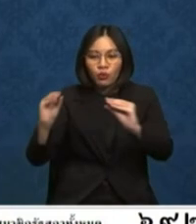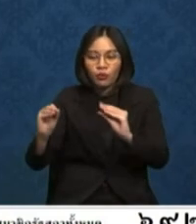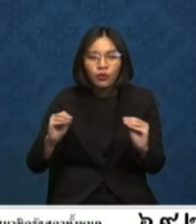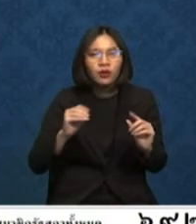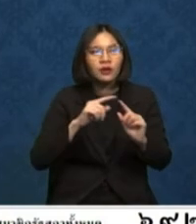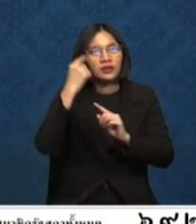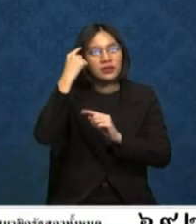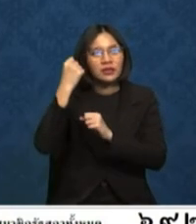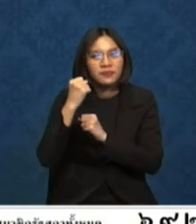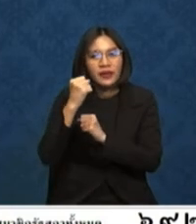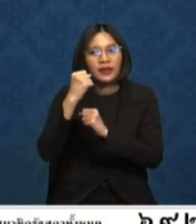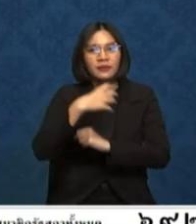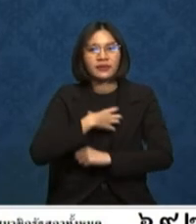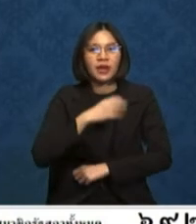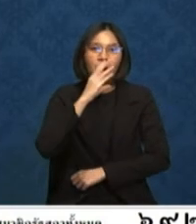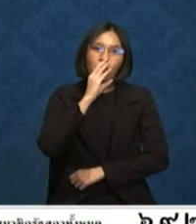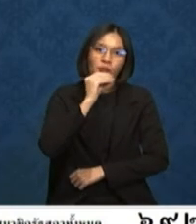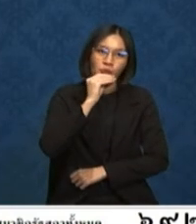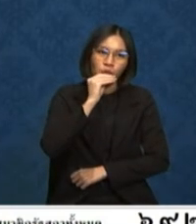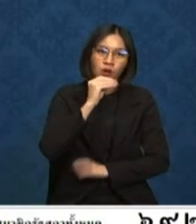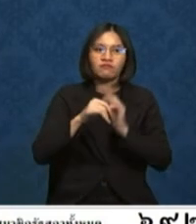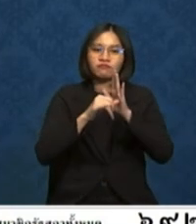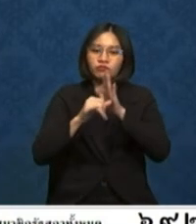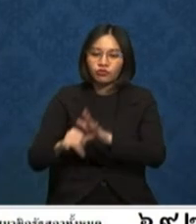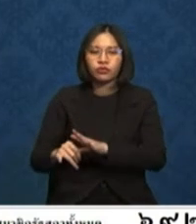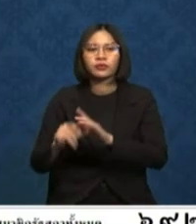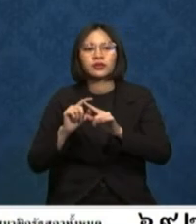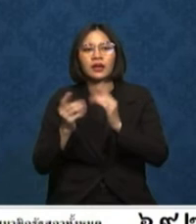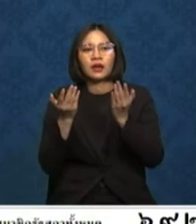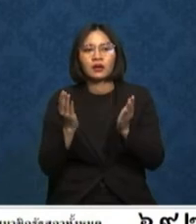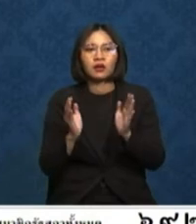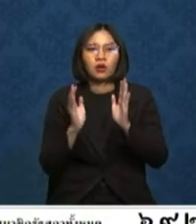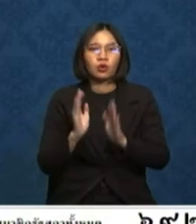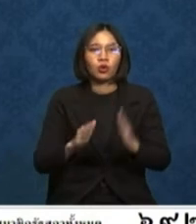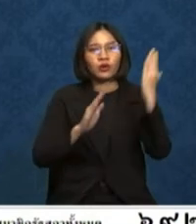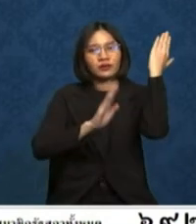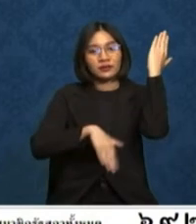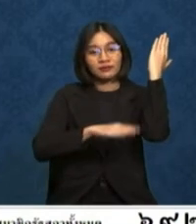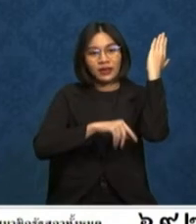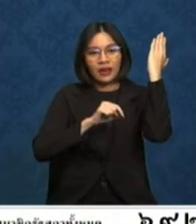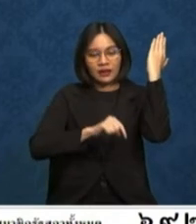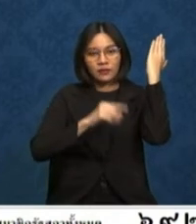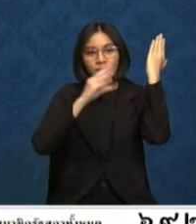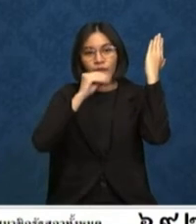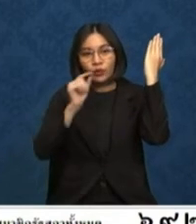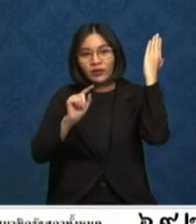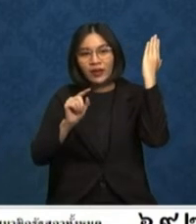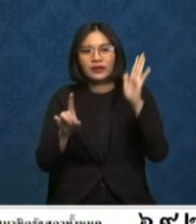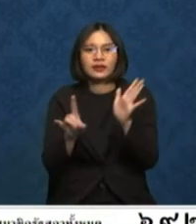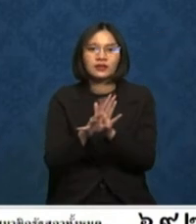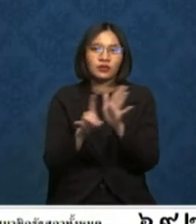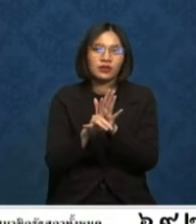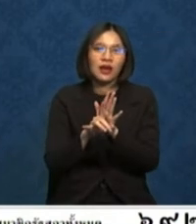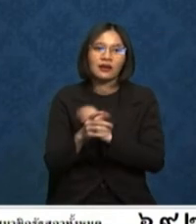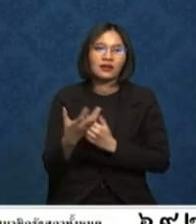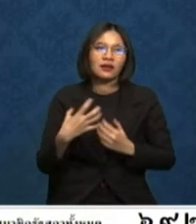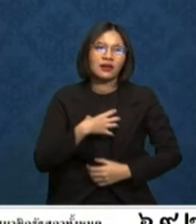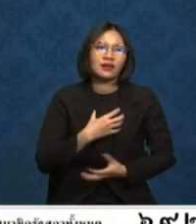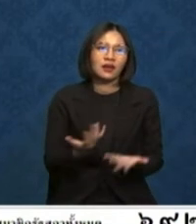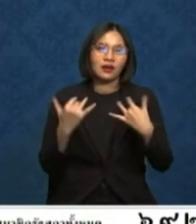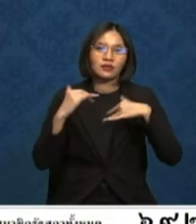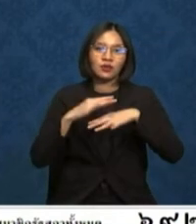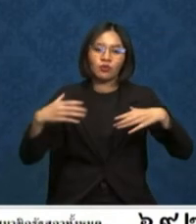จะพูดจาให้ร้ายเค้าหรือที่คนใต้เขาเรียกว่านำรบเพื่อนเนี่ยสุดท้ายแล้วท่านก็แค่อยากไปร่วม